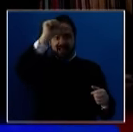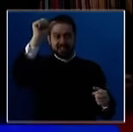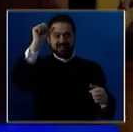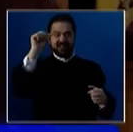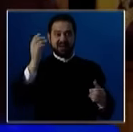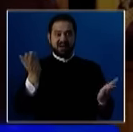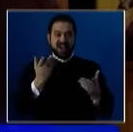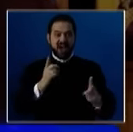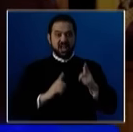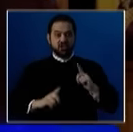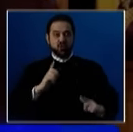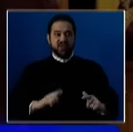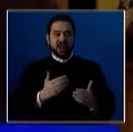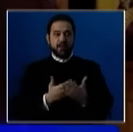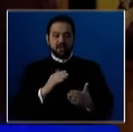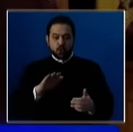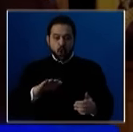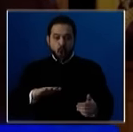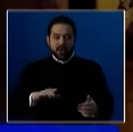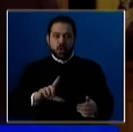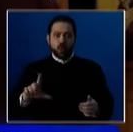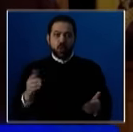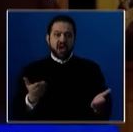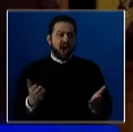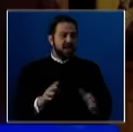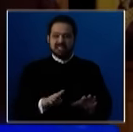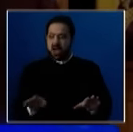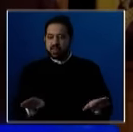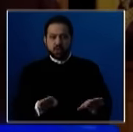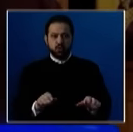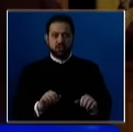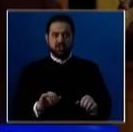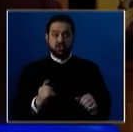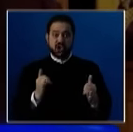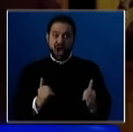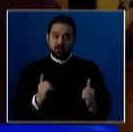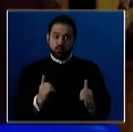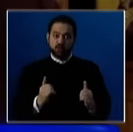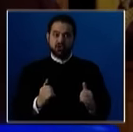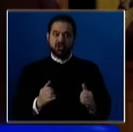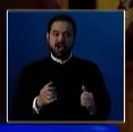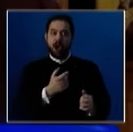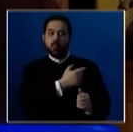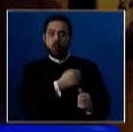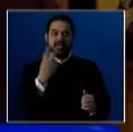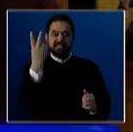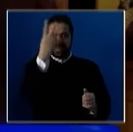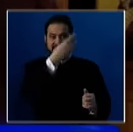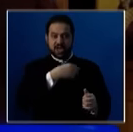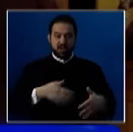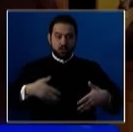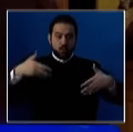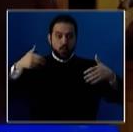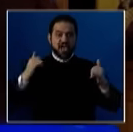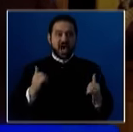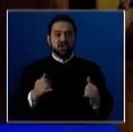care suferă pentru copilul lui care s-a pierdut. Și atunci, doar atunci, poți să și înțelegi bucuria acestui